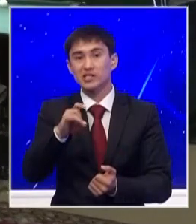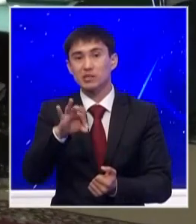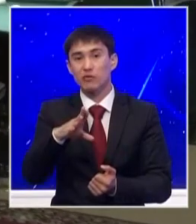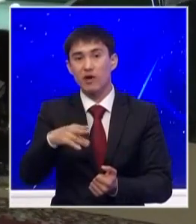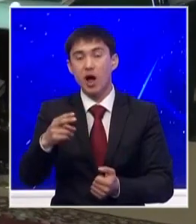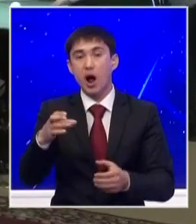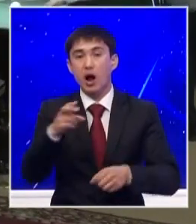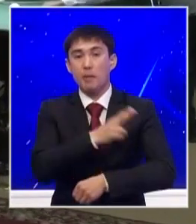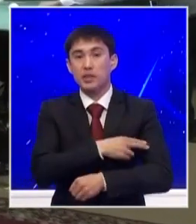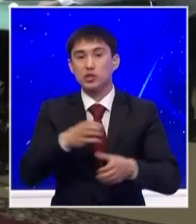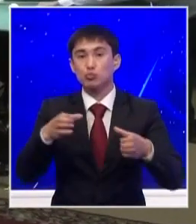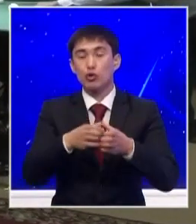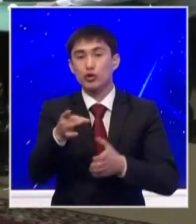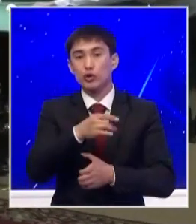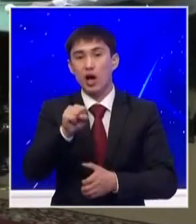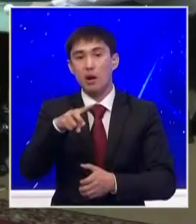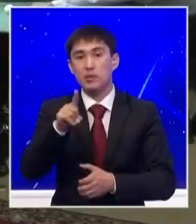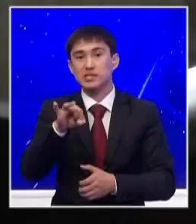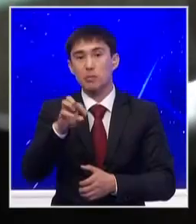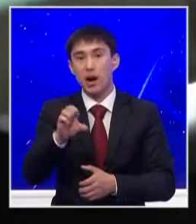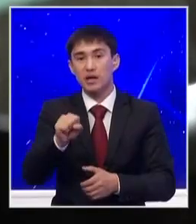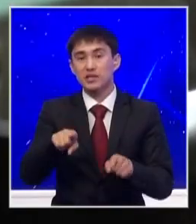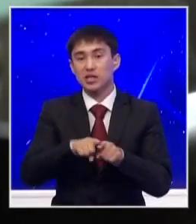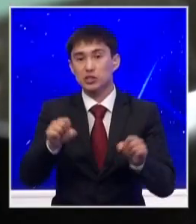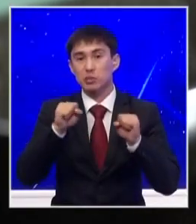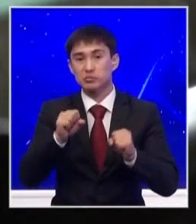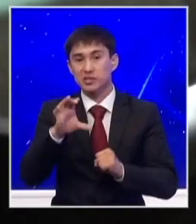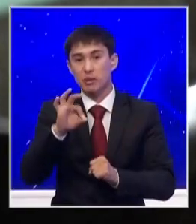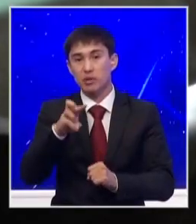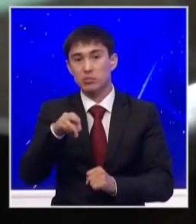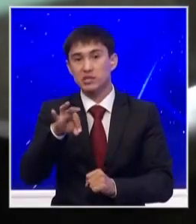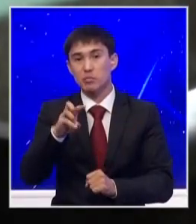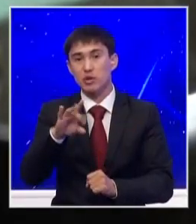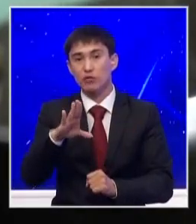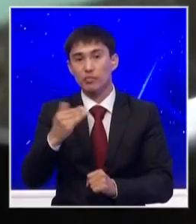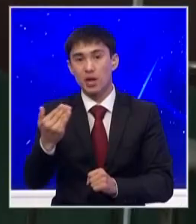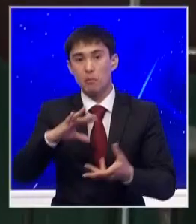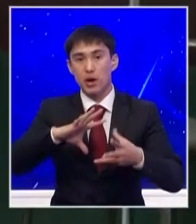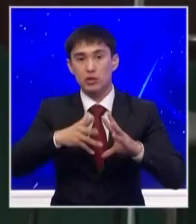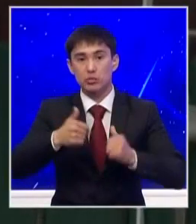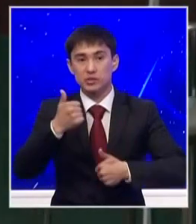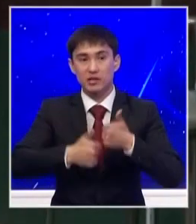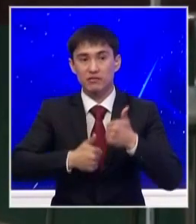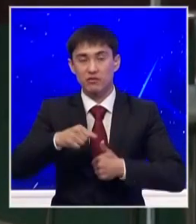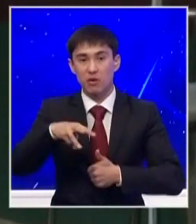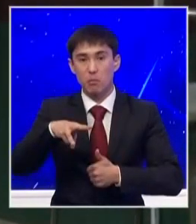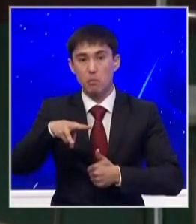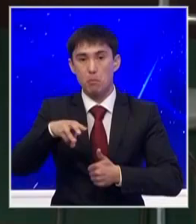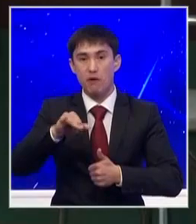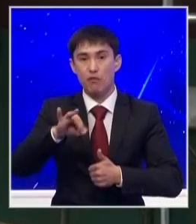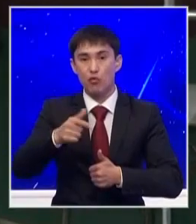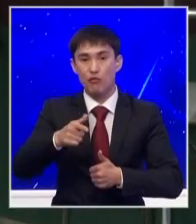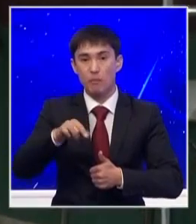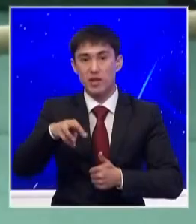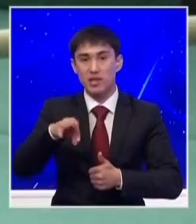Есимов, капитан сборной региона Ахмед Сапа, а также спортсмен Самат Мырзахметов. По итогам соревнований